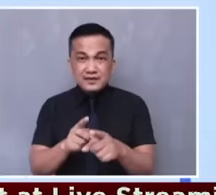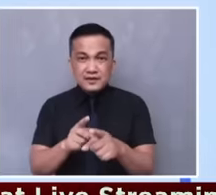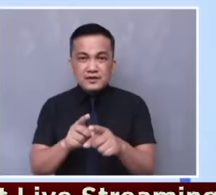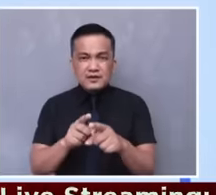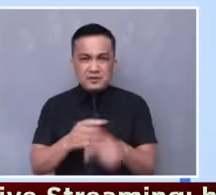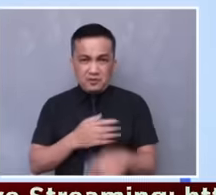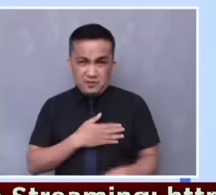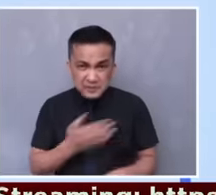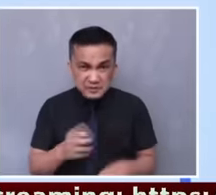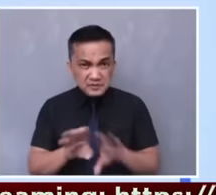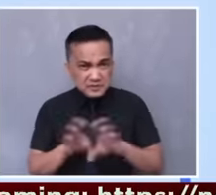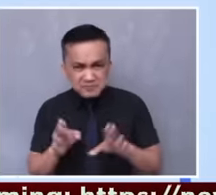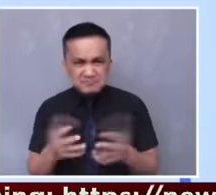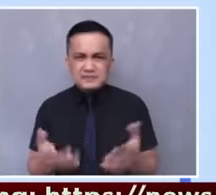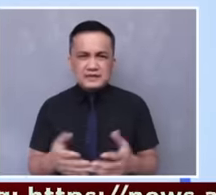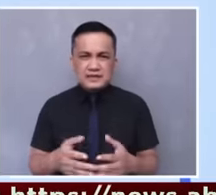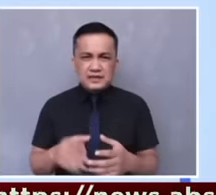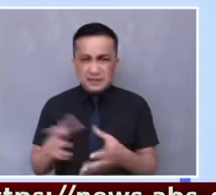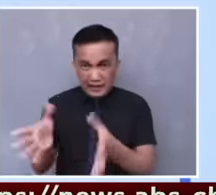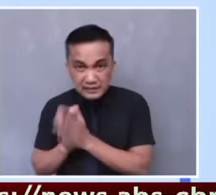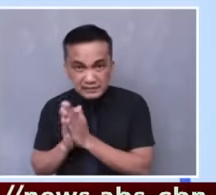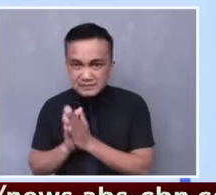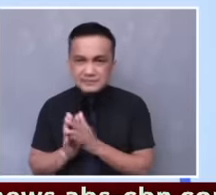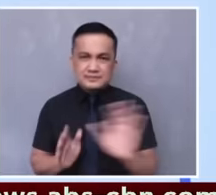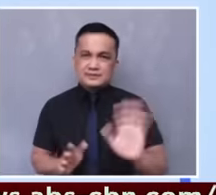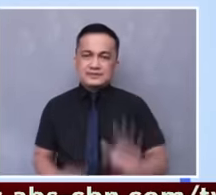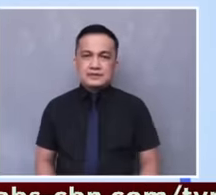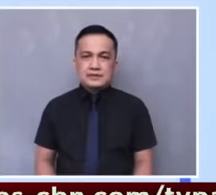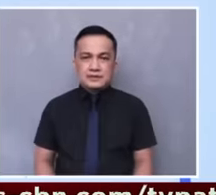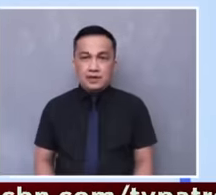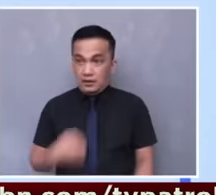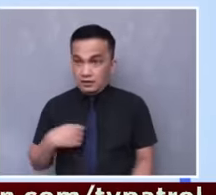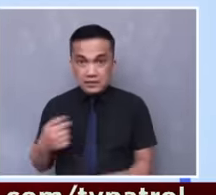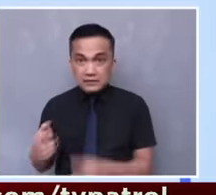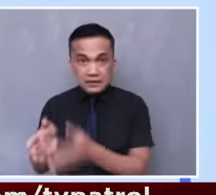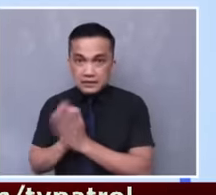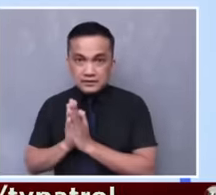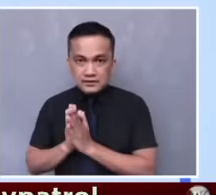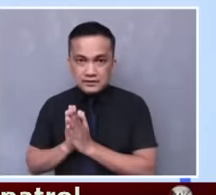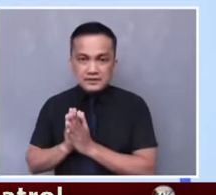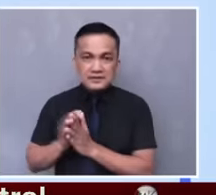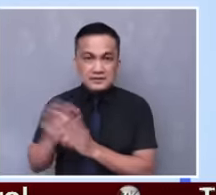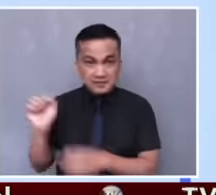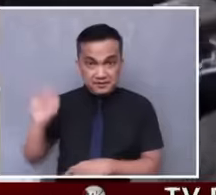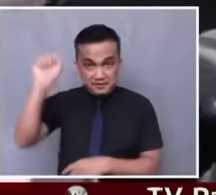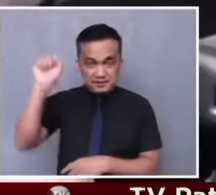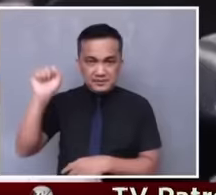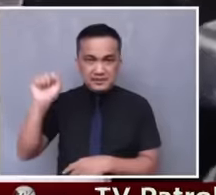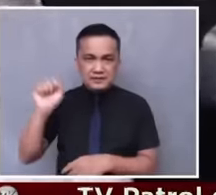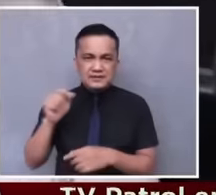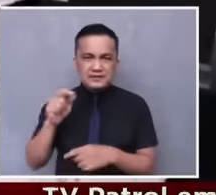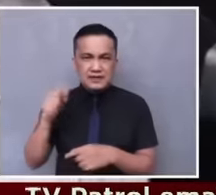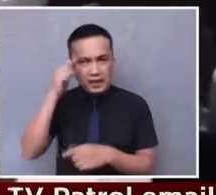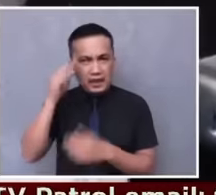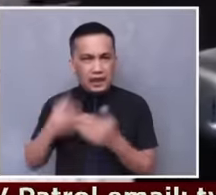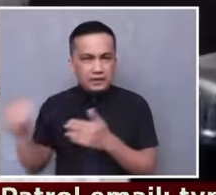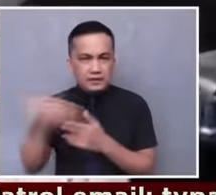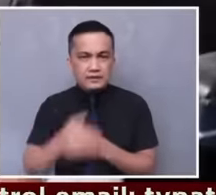or will seek. But definitely, we will not seek endorsement kasi masyadong presumptuous.